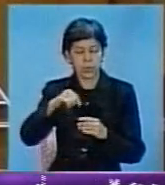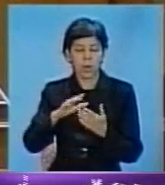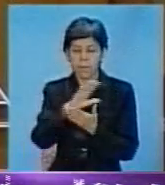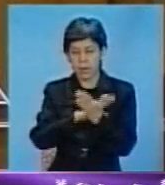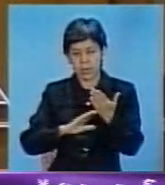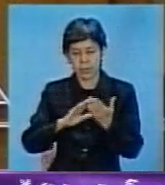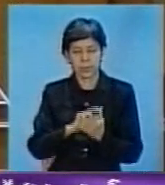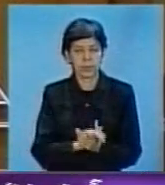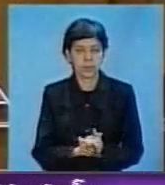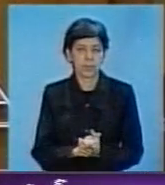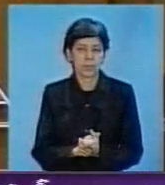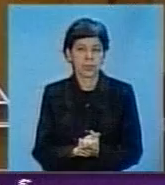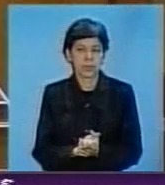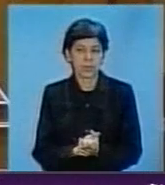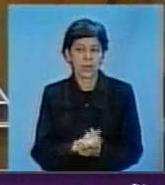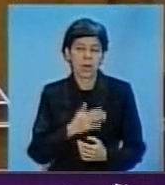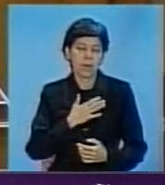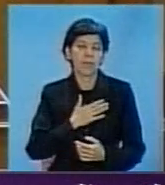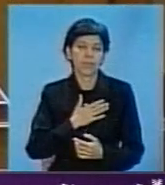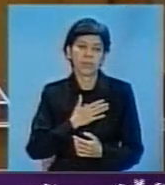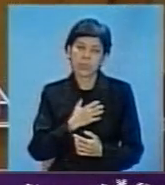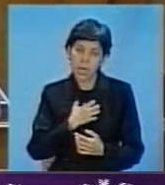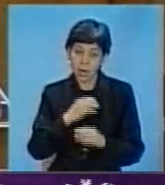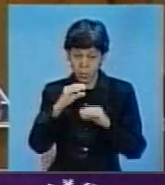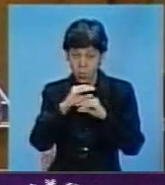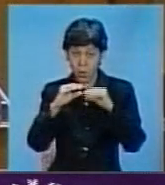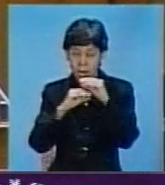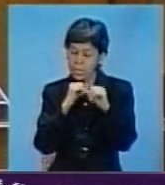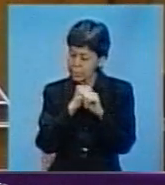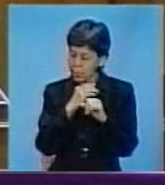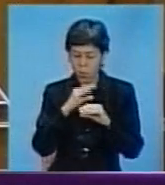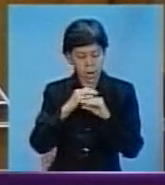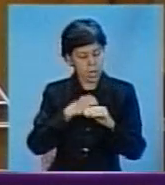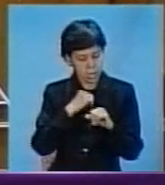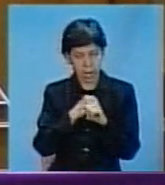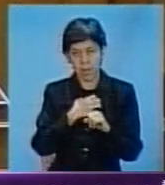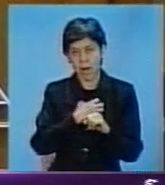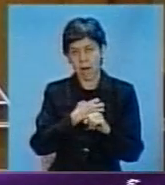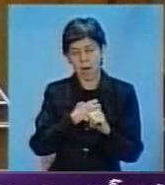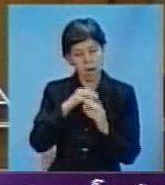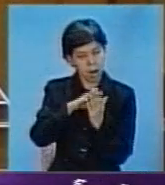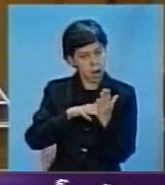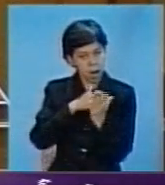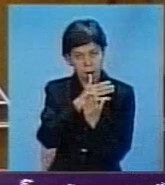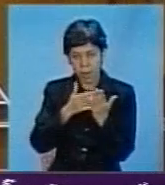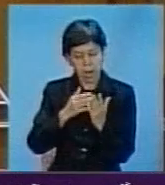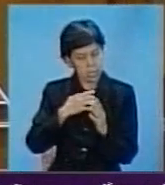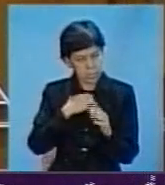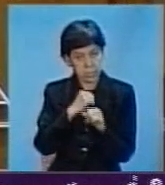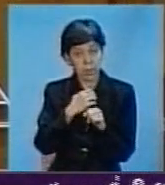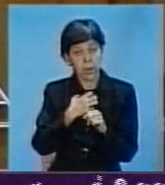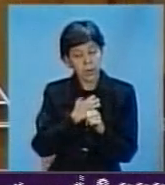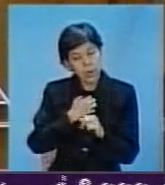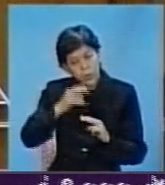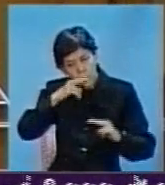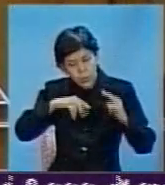ทศผมตั้งใจทำโครงการนี้เป็นโครงการใหญ่เป็นแผนใหญ่จะมีทั้ง